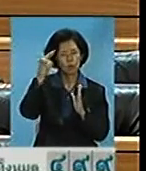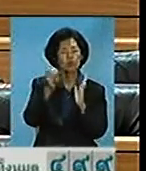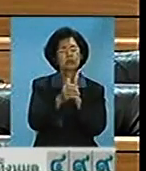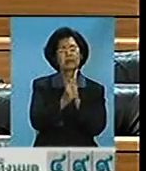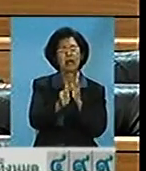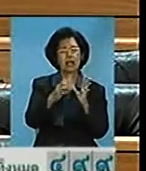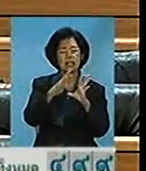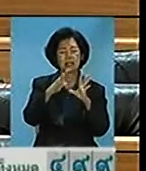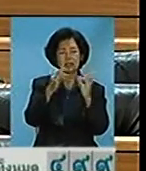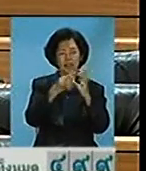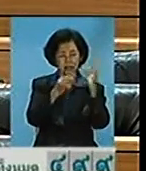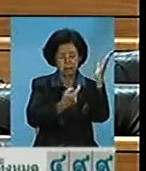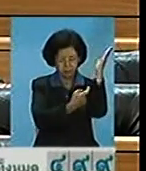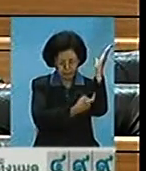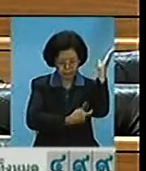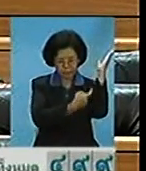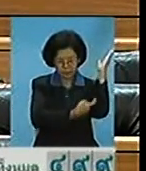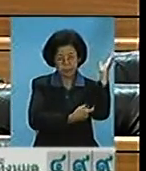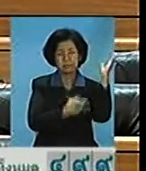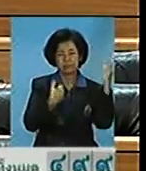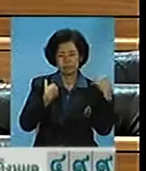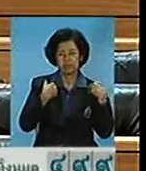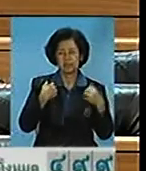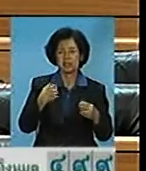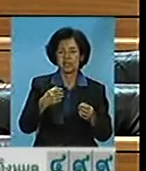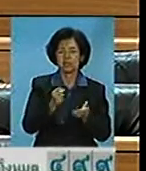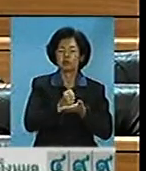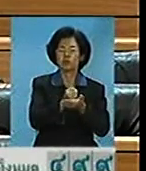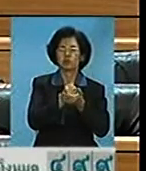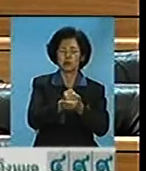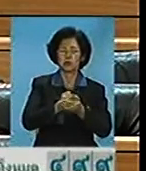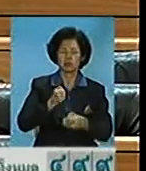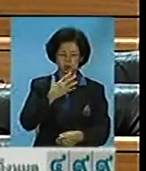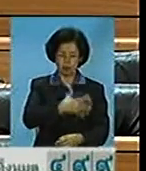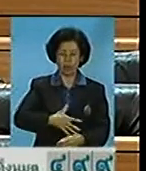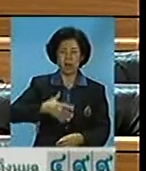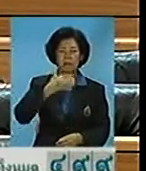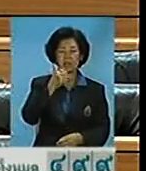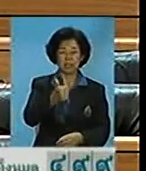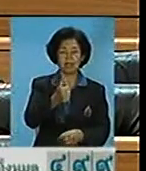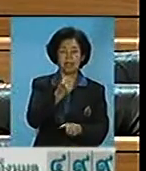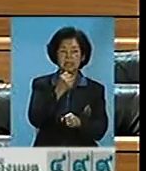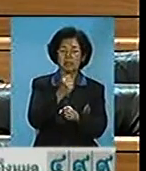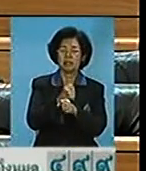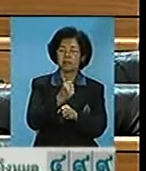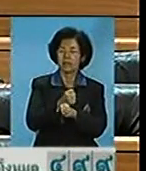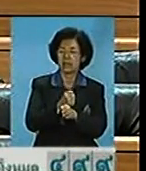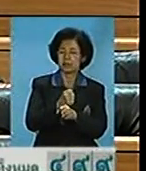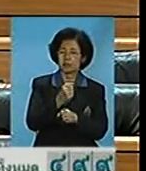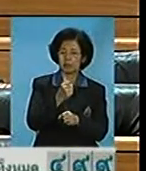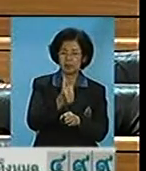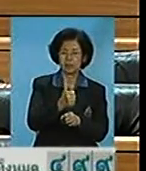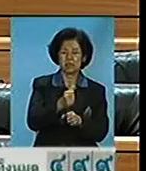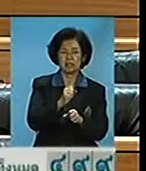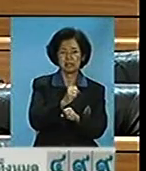การกรีดยางให้เขามีสวัสดิการสุขภาพที่ดีสุขภาวะที่ดีในการประกอบอาชีพนะครับท่านประธานครับ คร ับแ